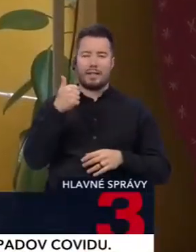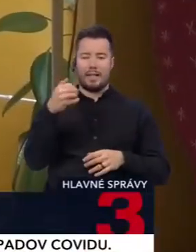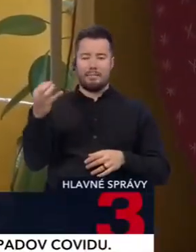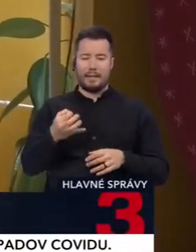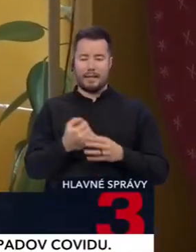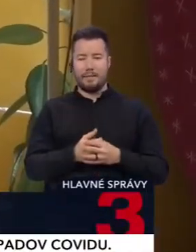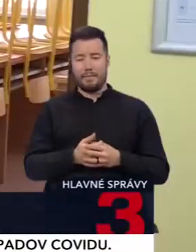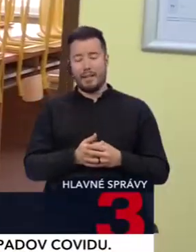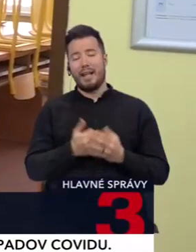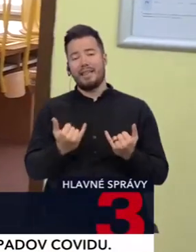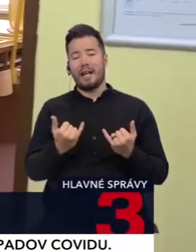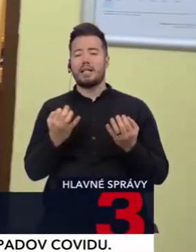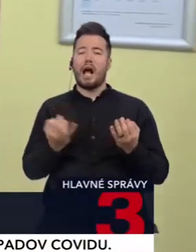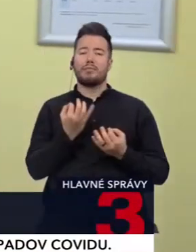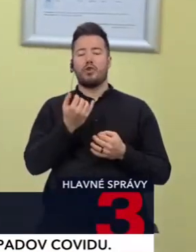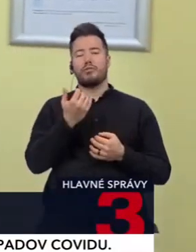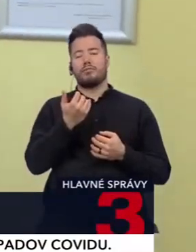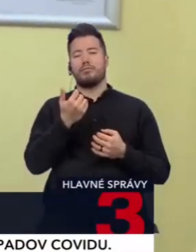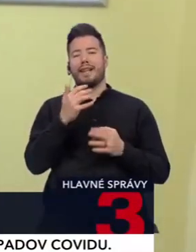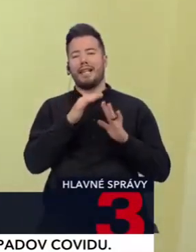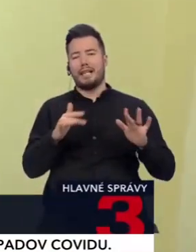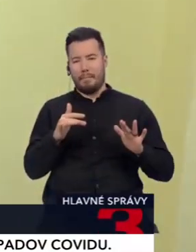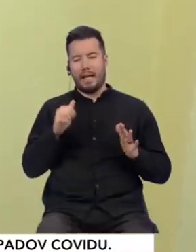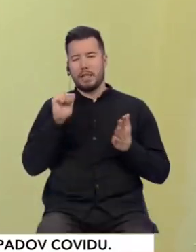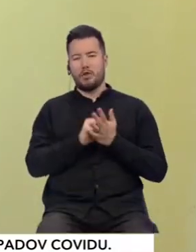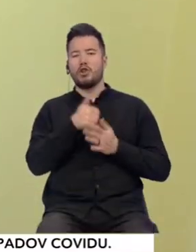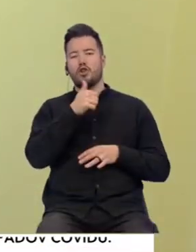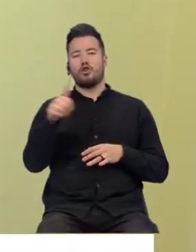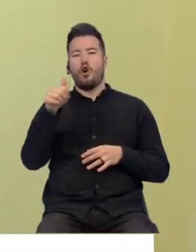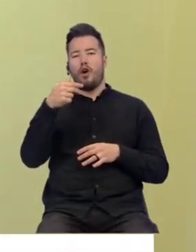aspoň 100-eurovú decembrovú odmenu. Redakcia Dagmar Šmuková, Teatri.